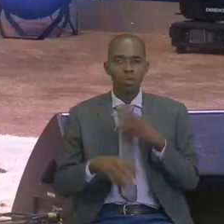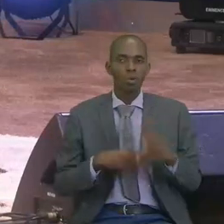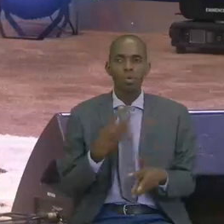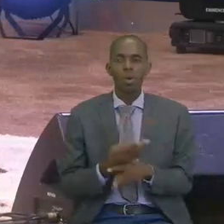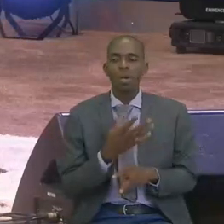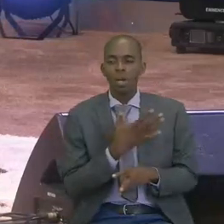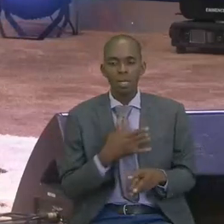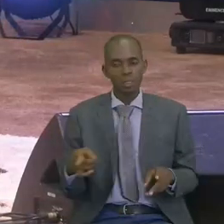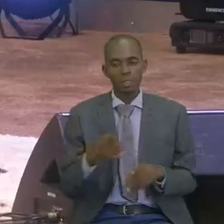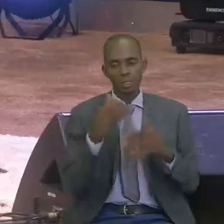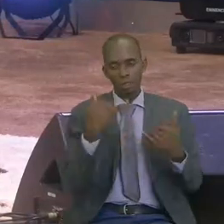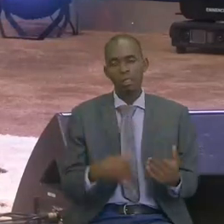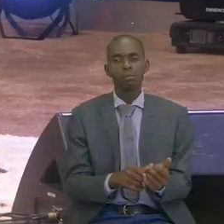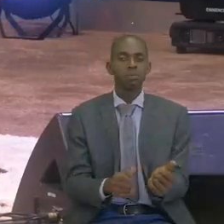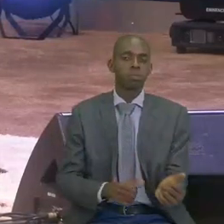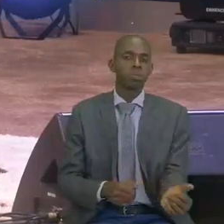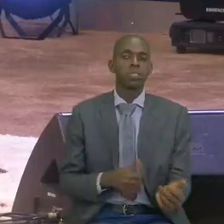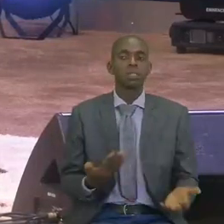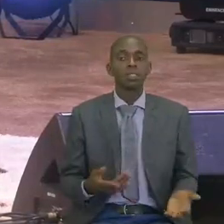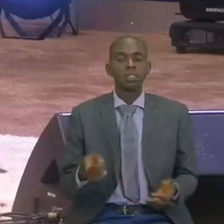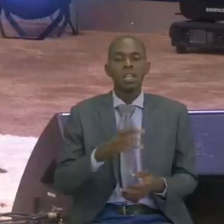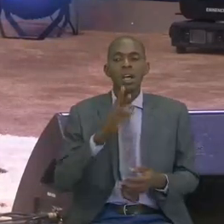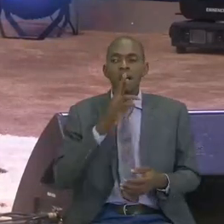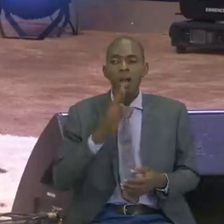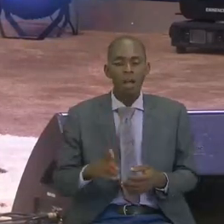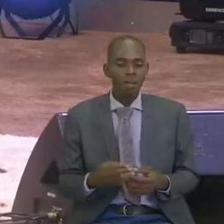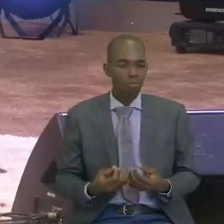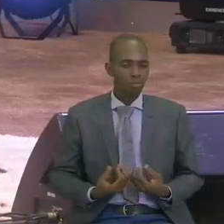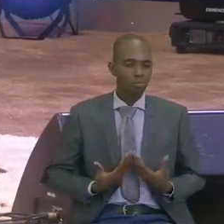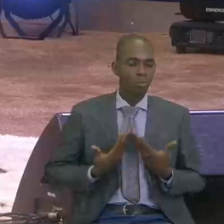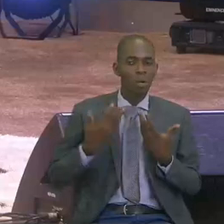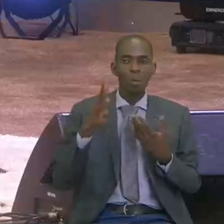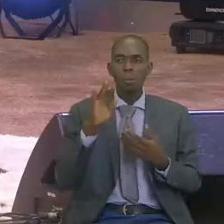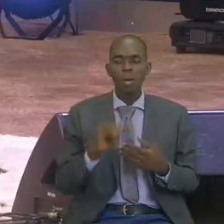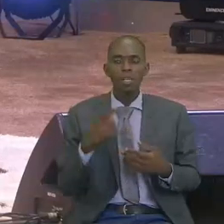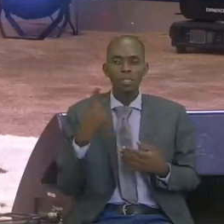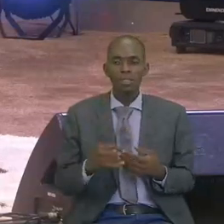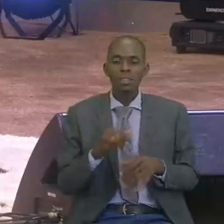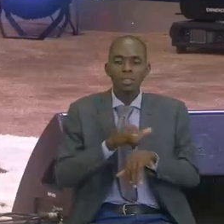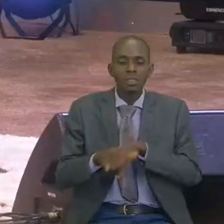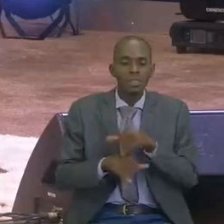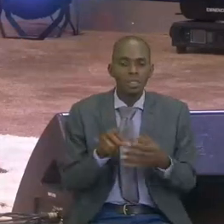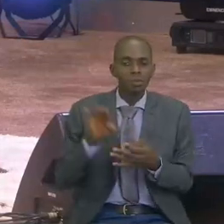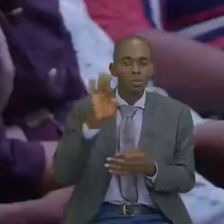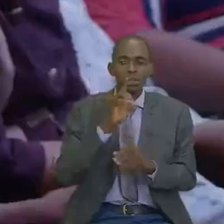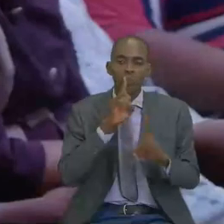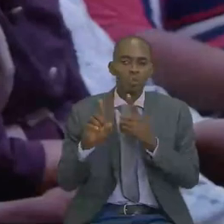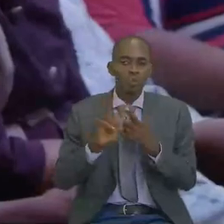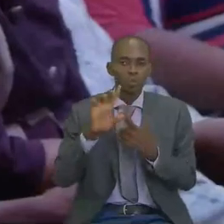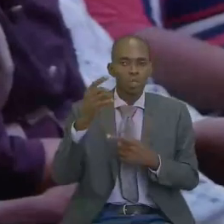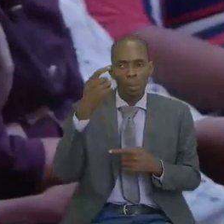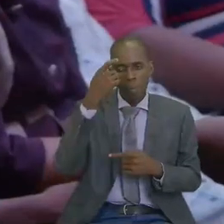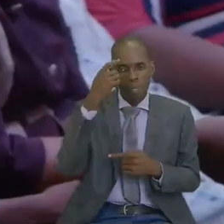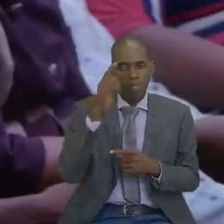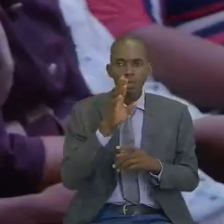la vague du fleuve du monde et ils sont séduits, s'attacher à des esprits séducteurs et à des doctrines de démons.